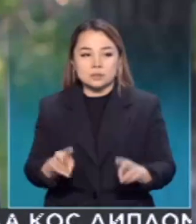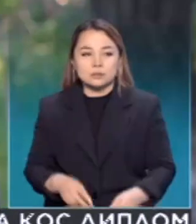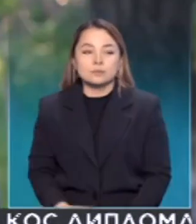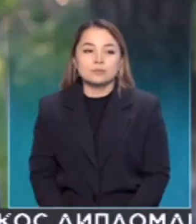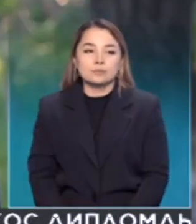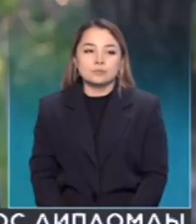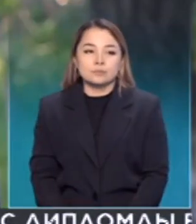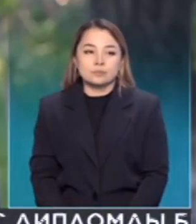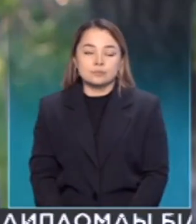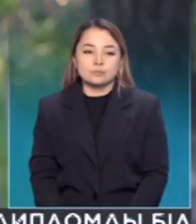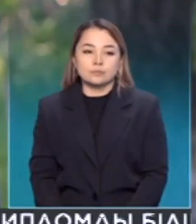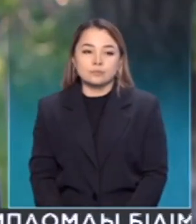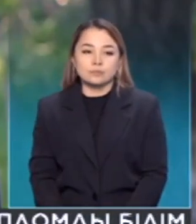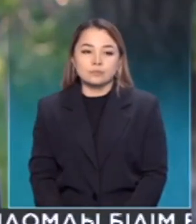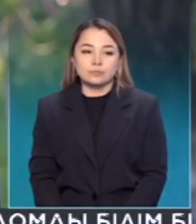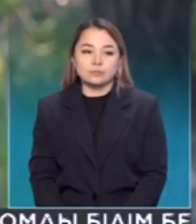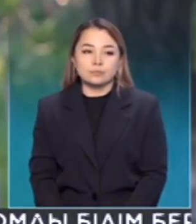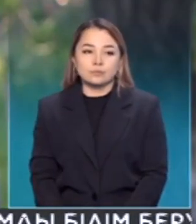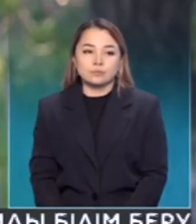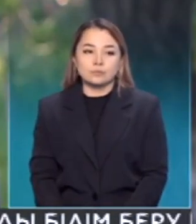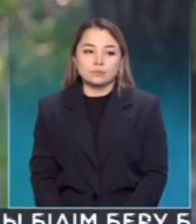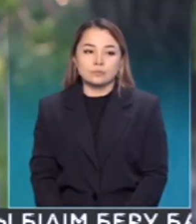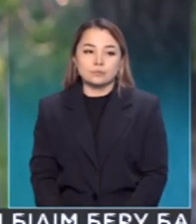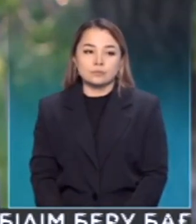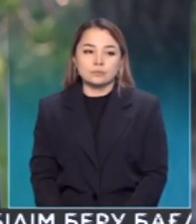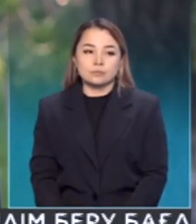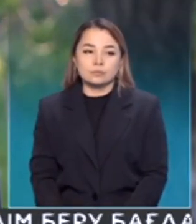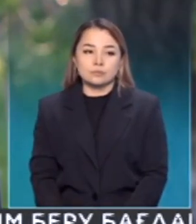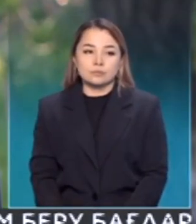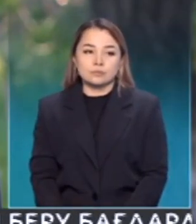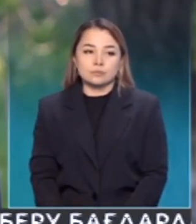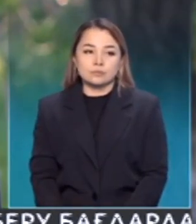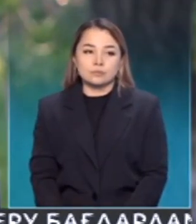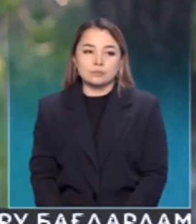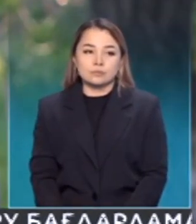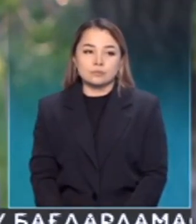Ержан Жақып, Серік Нұртаза, Қазақстан ұлттық арнасы, Абай облысы.